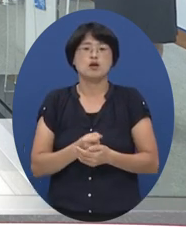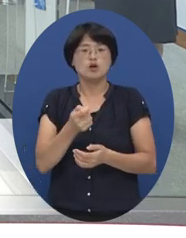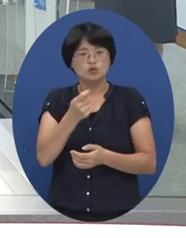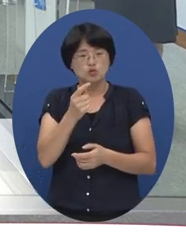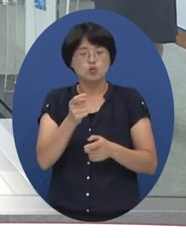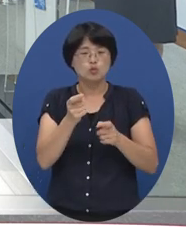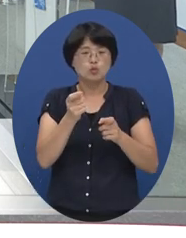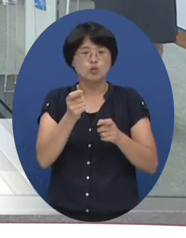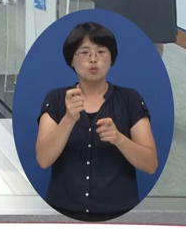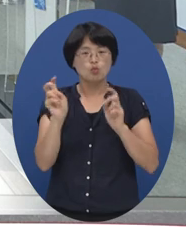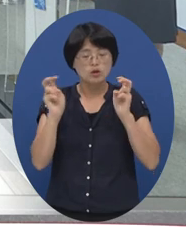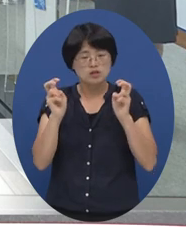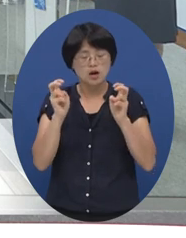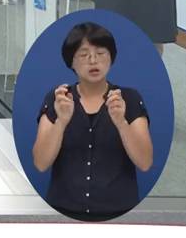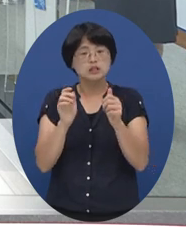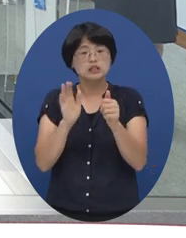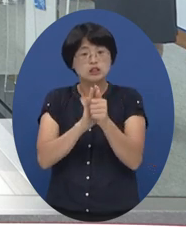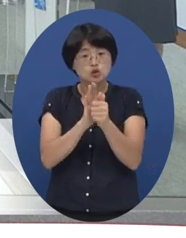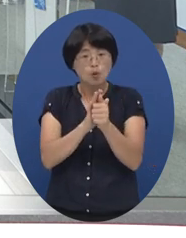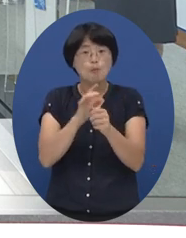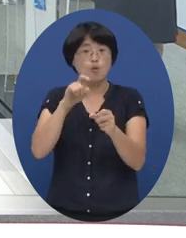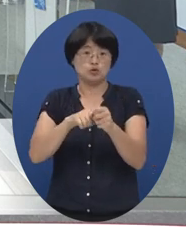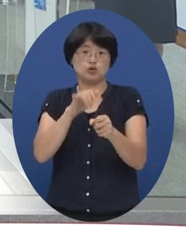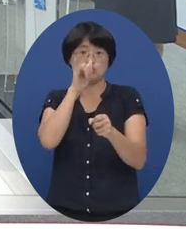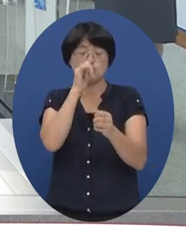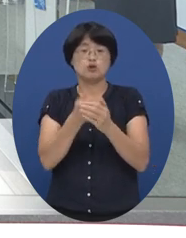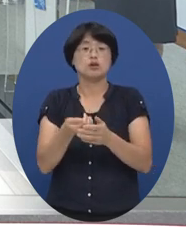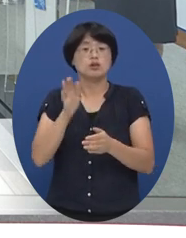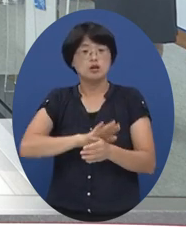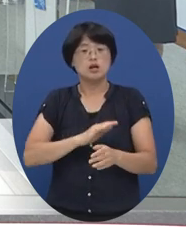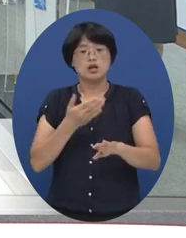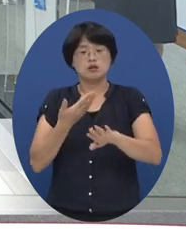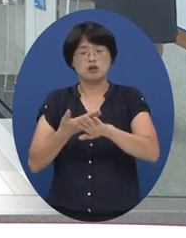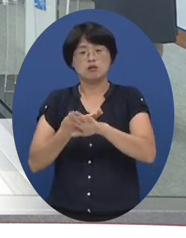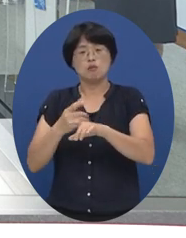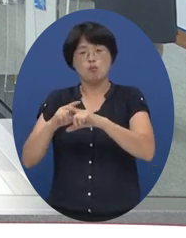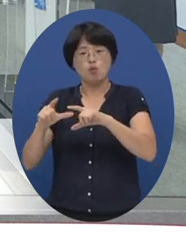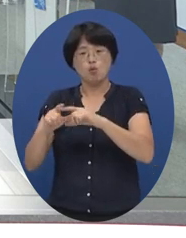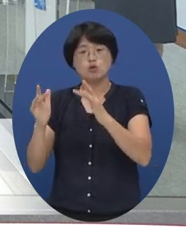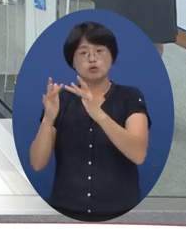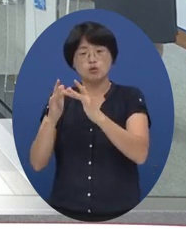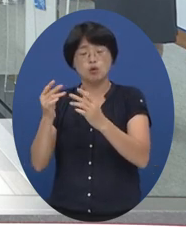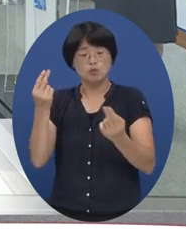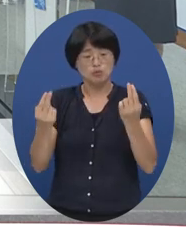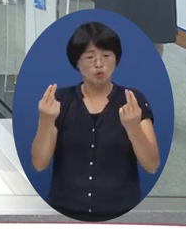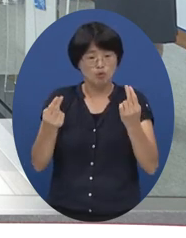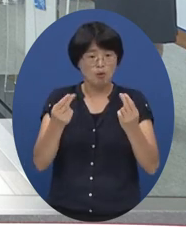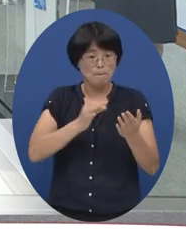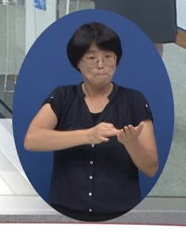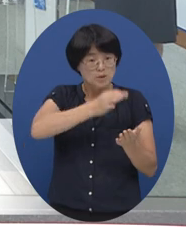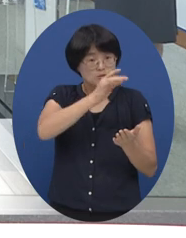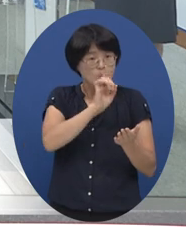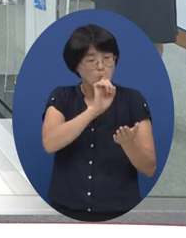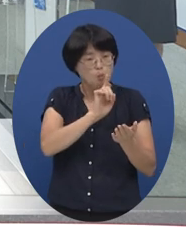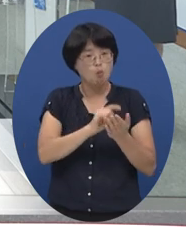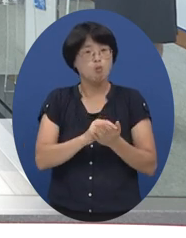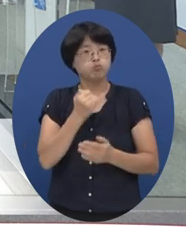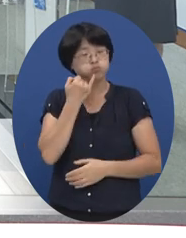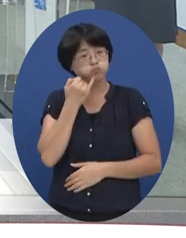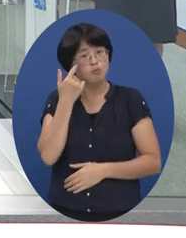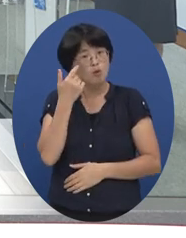보호라는 수치에서 운영되고 있습니다. 그런데 일반 온라인 쇼핑몰보다 터무니없이 비싸다면 이대로 괜찮은